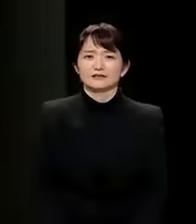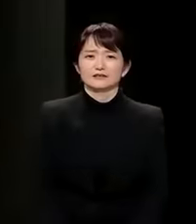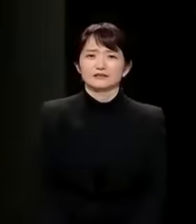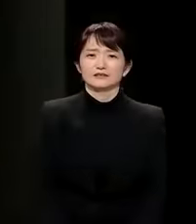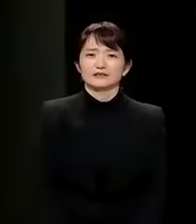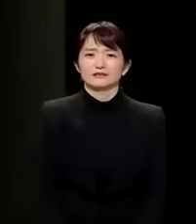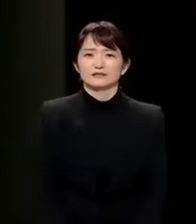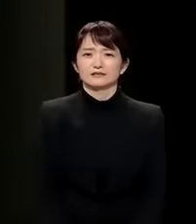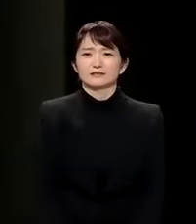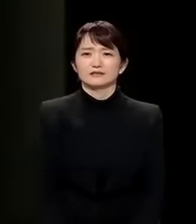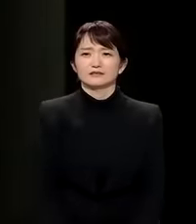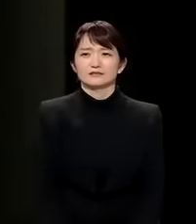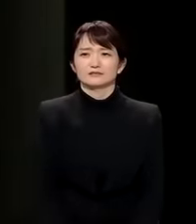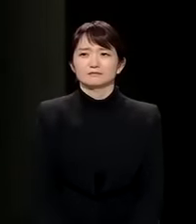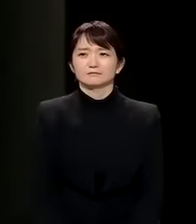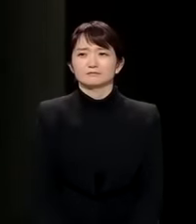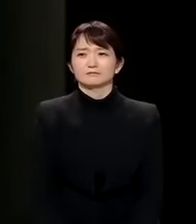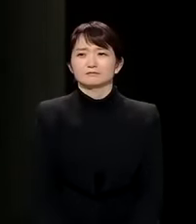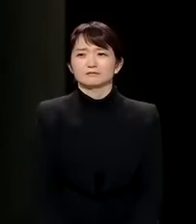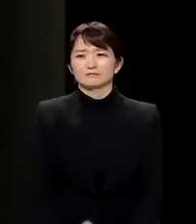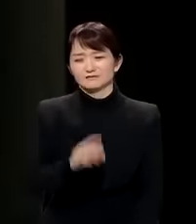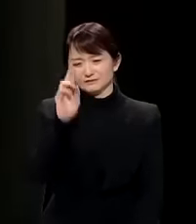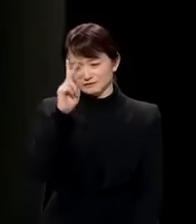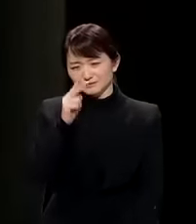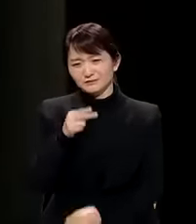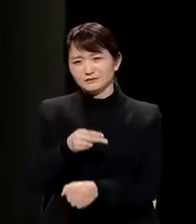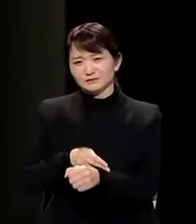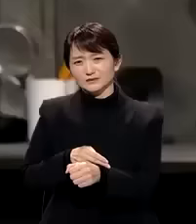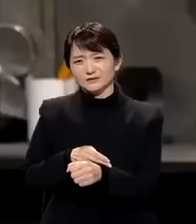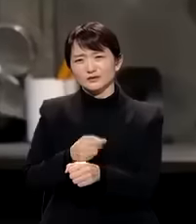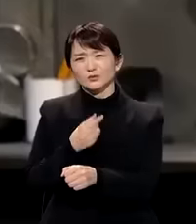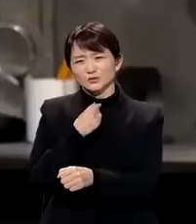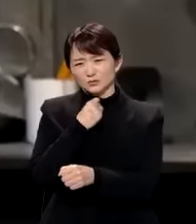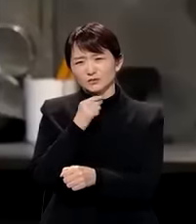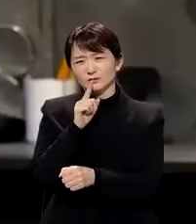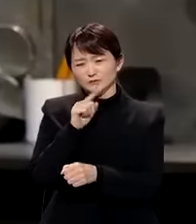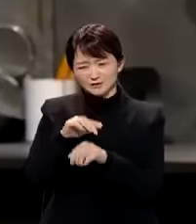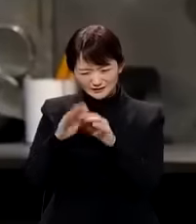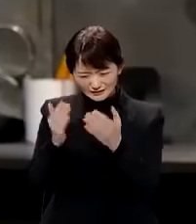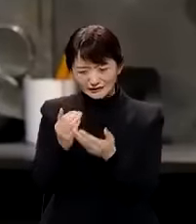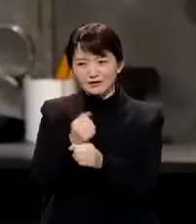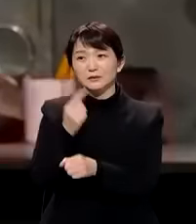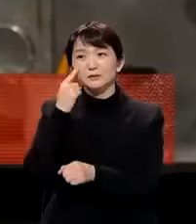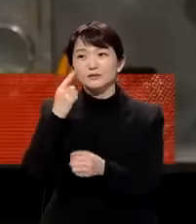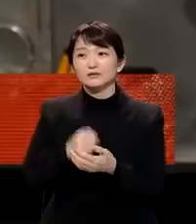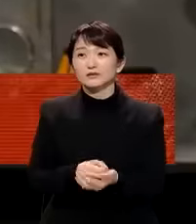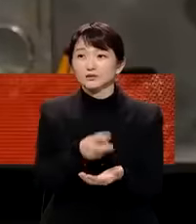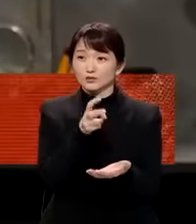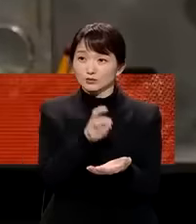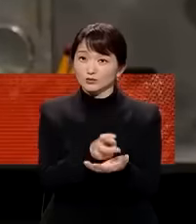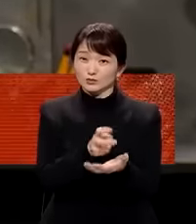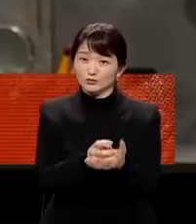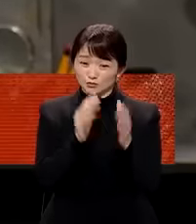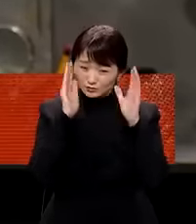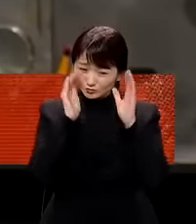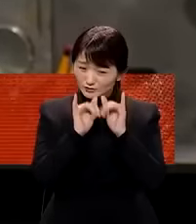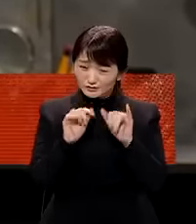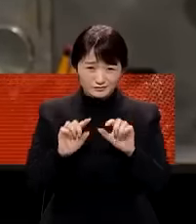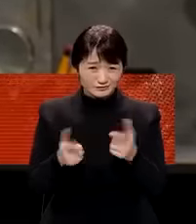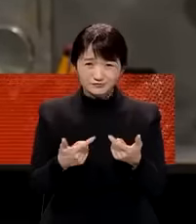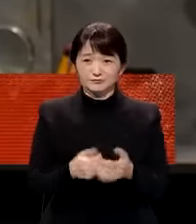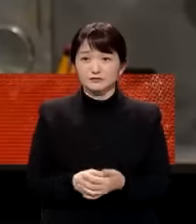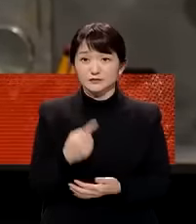자 박 변호사님 하시고 싶은 말씀 다 하세요 그냥 자이 법률을 공부는 한 사람은 아닐 거 같아요